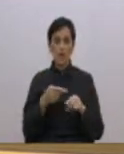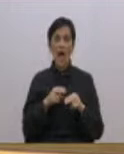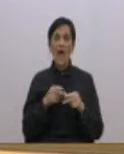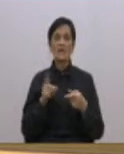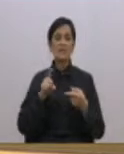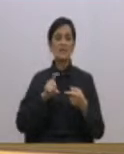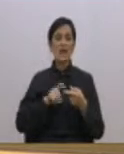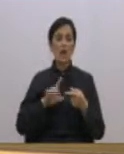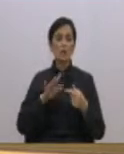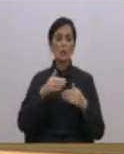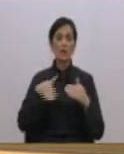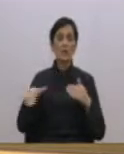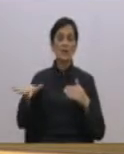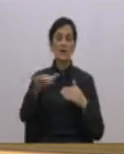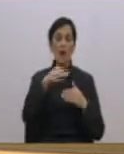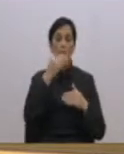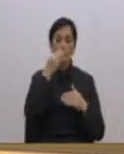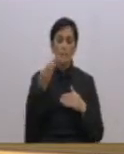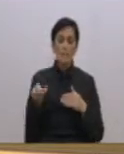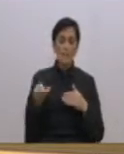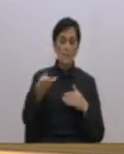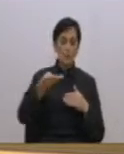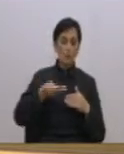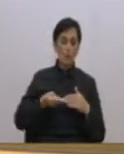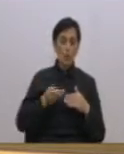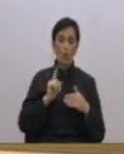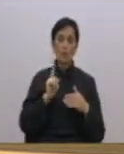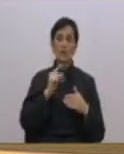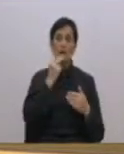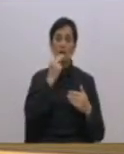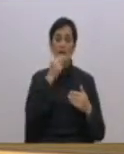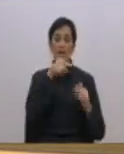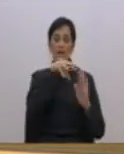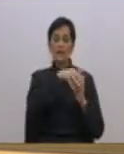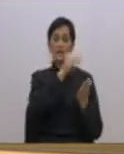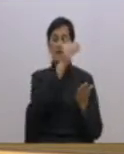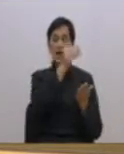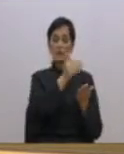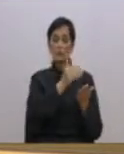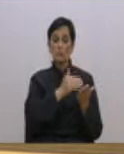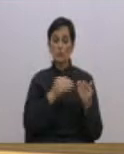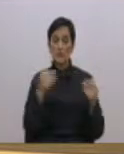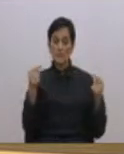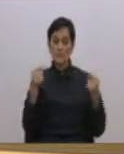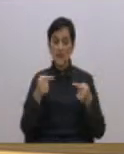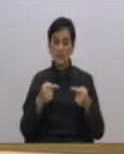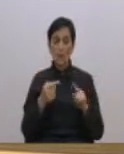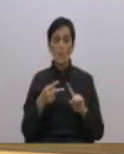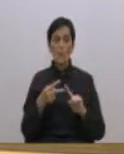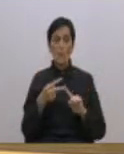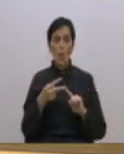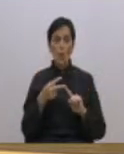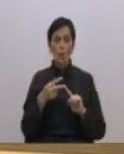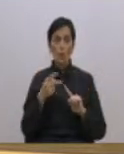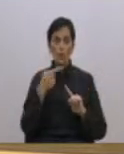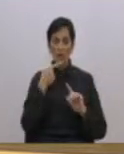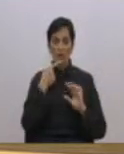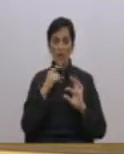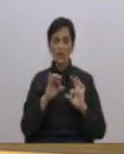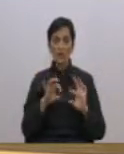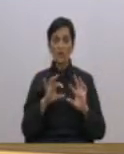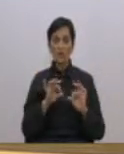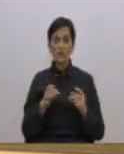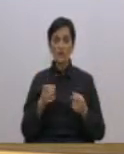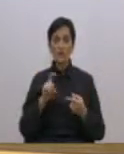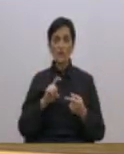მხოლოდ გარედან საკვები პროდუქტების შეგზავნას, არამედ რაციონის მისადაგებას. Და მეორე, ითქვა აქ იმასთან დაკავშირებით,